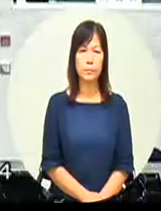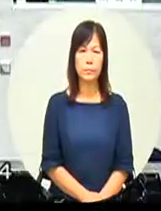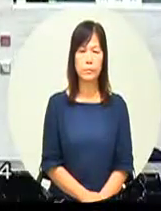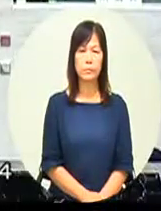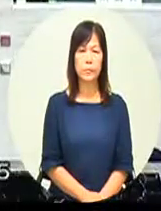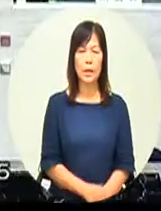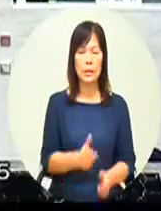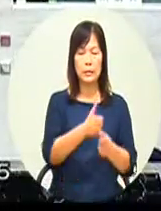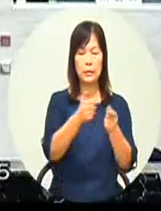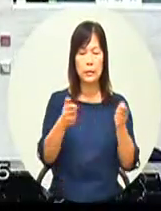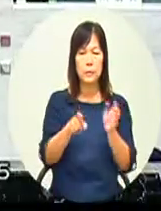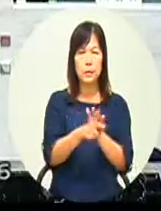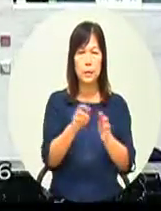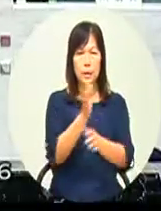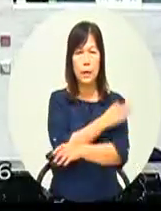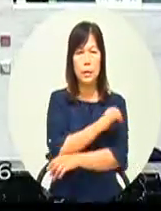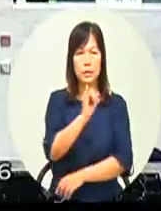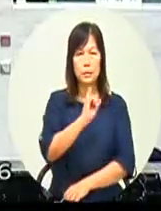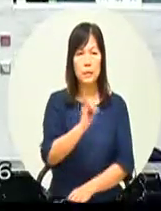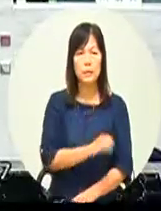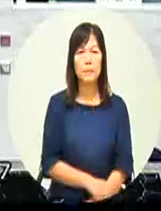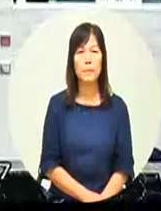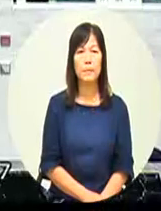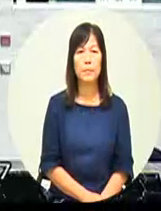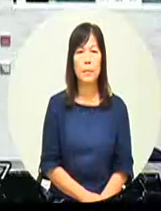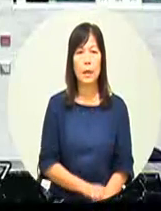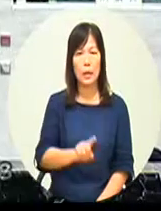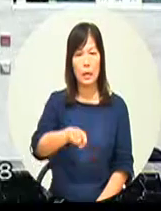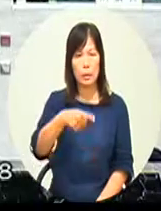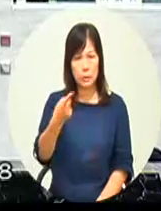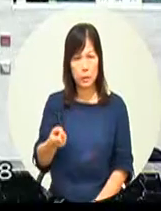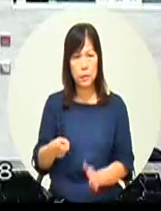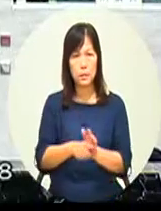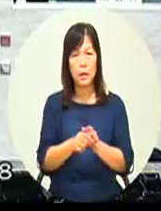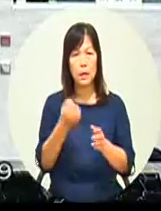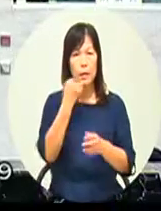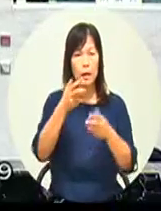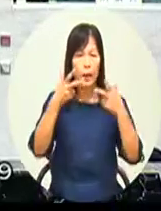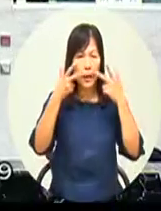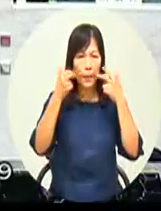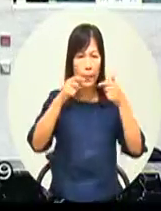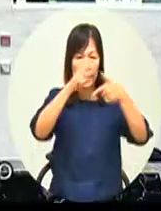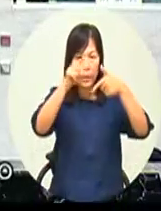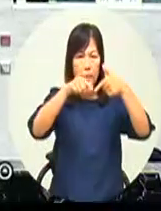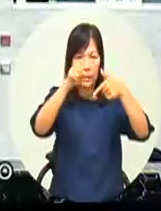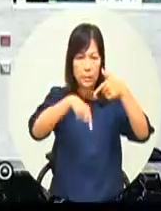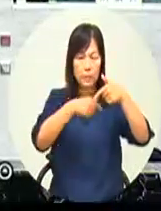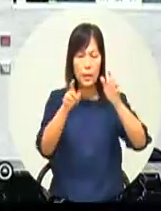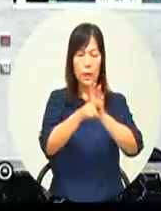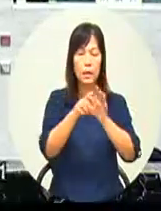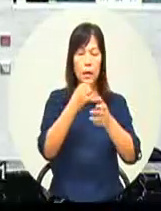好，谢谢，谢谢我们陈立珍议员。那再过来是伊斯坦大议员，十五分钟。